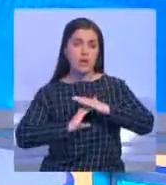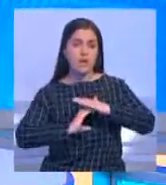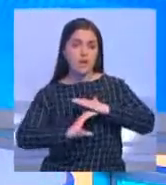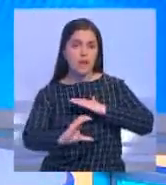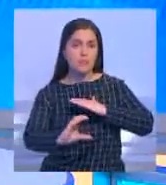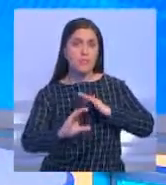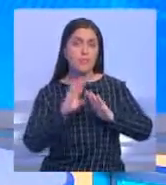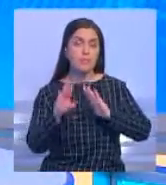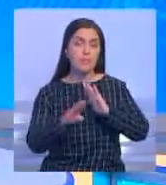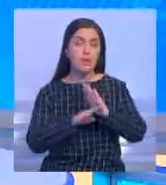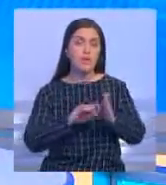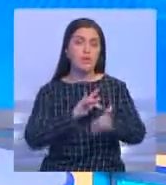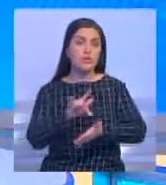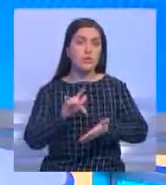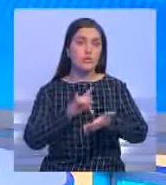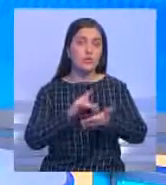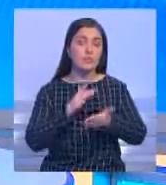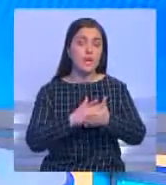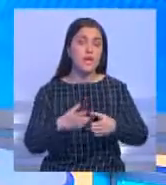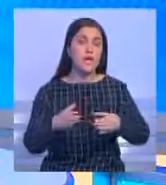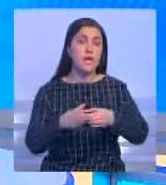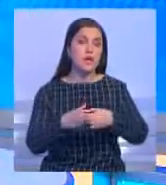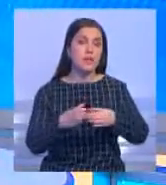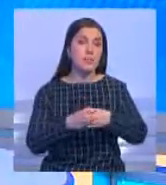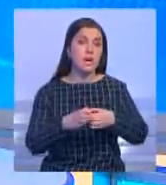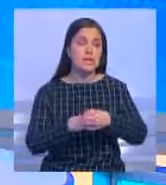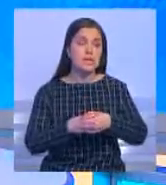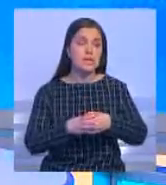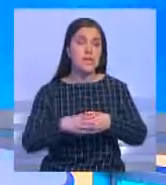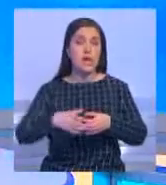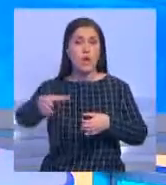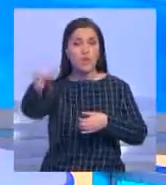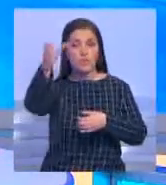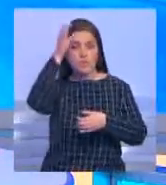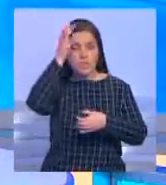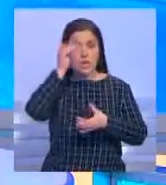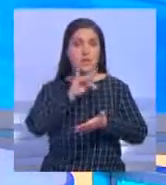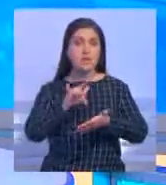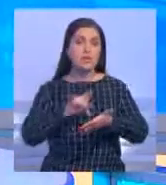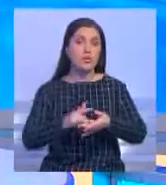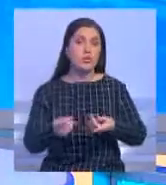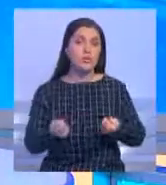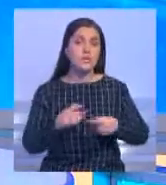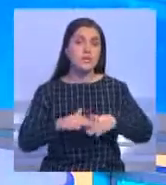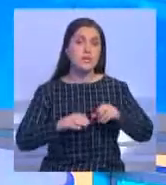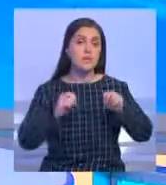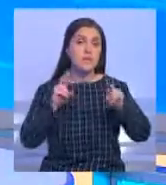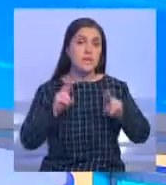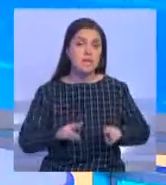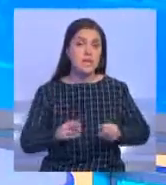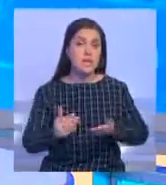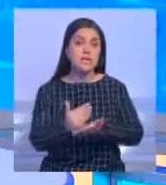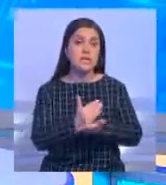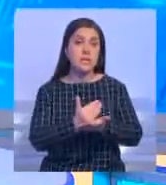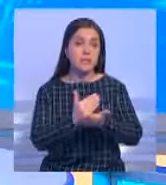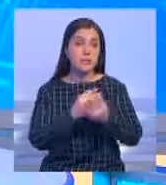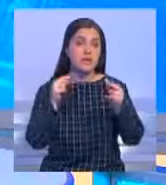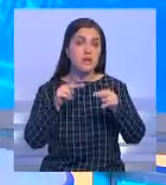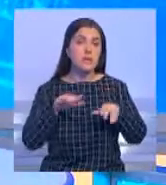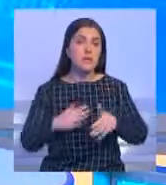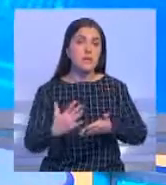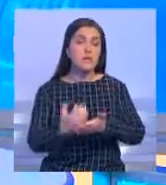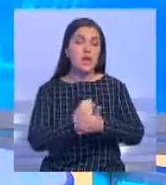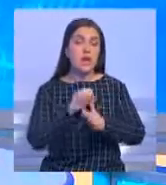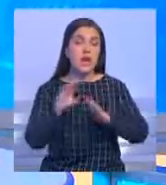под городом на сотни километров. В команде с геологами, археологами и городской администрацией специалисты собрали сведения о